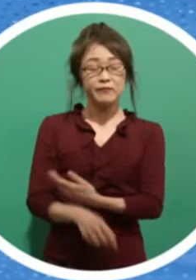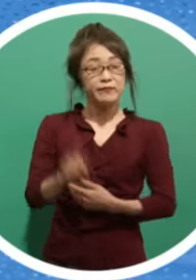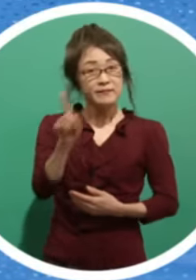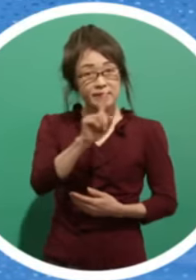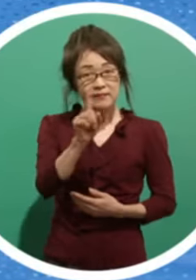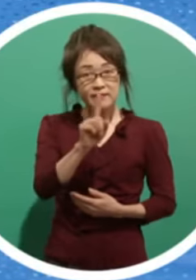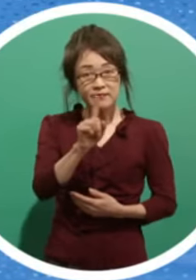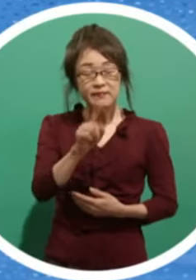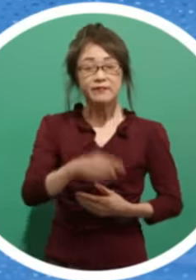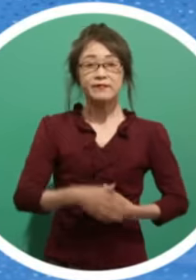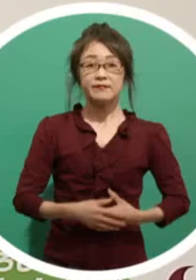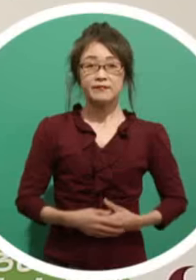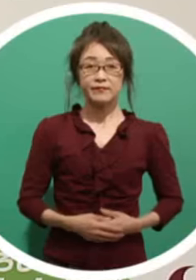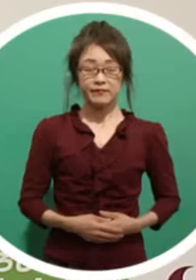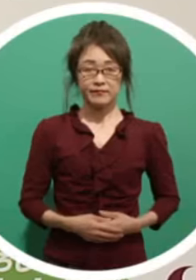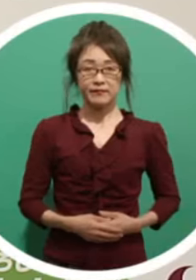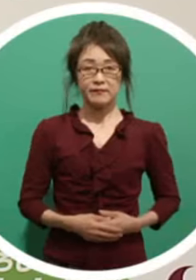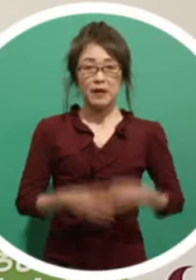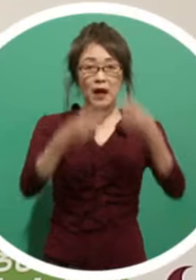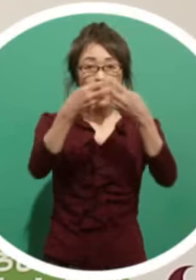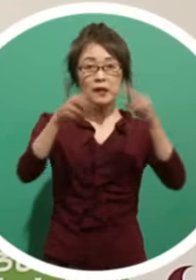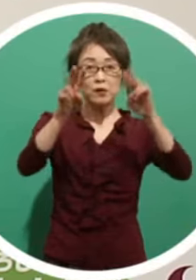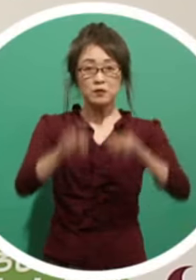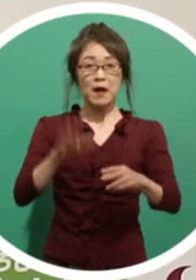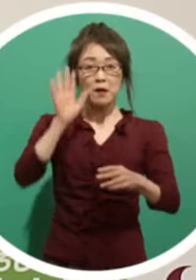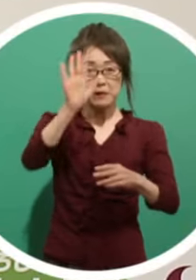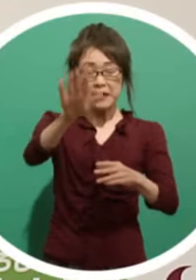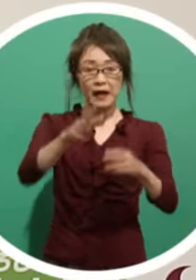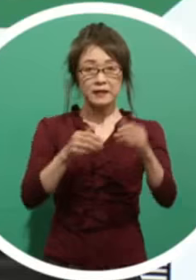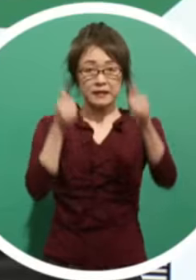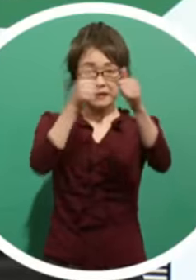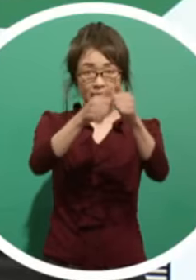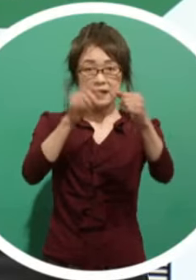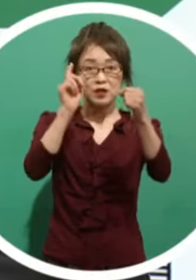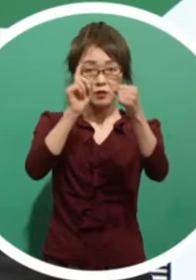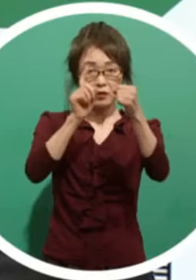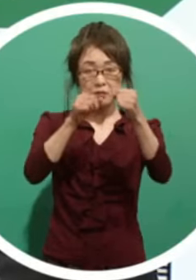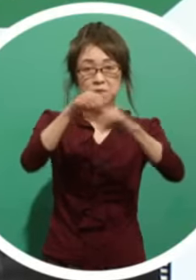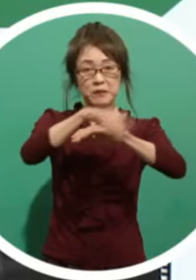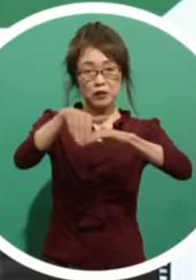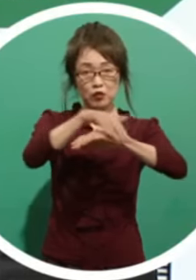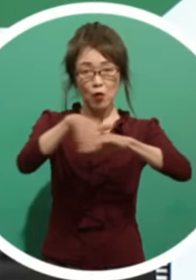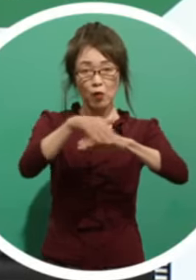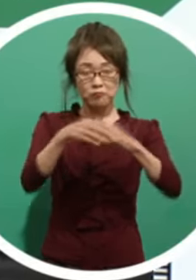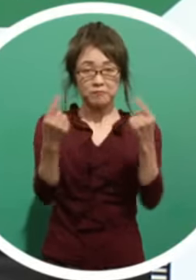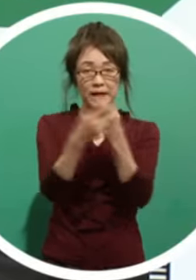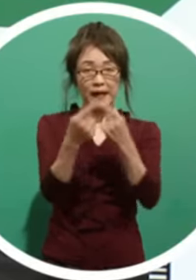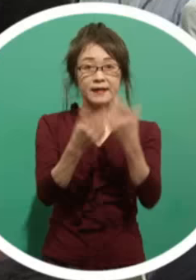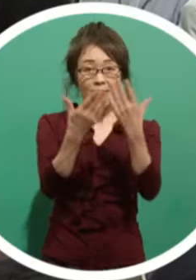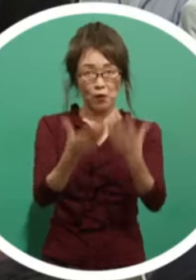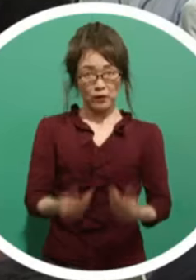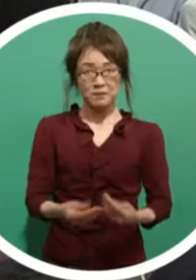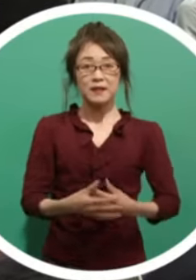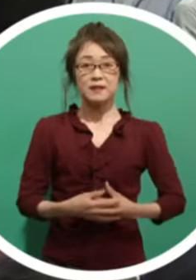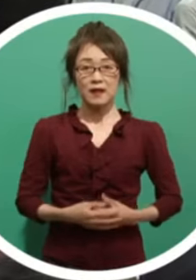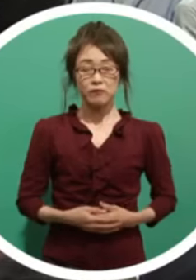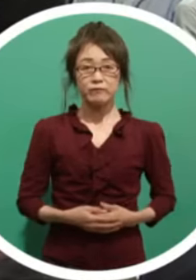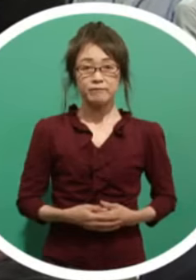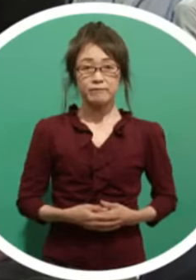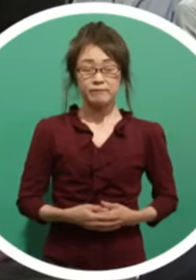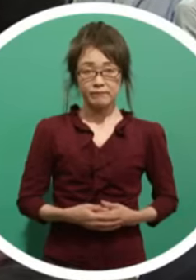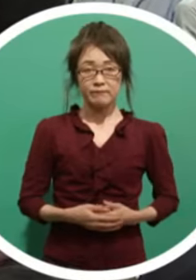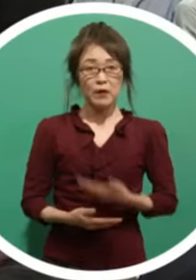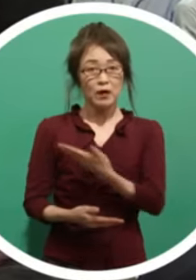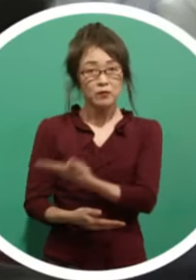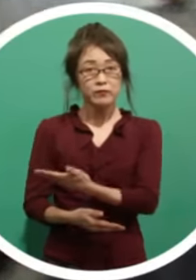気になりますね。 広島未来チャレンジビジョンの改定をこの度行いました。 広